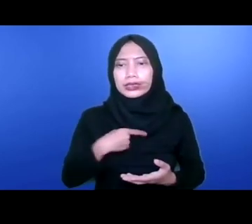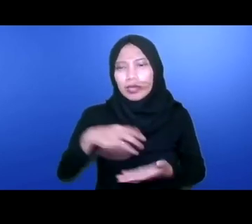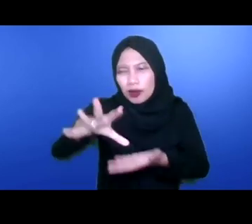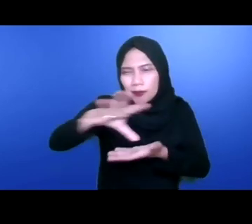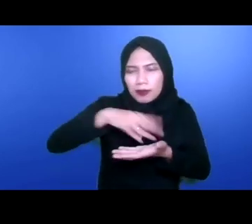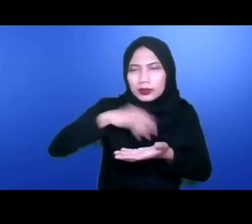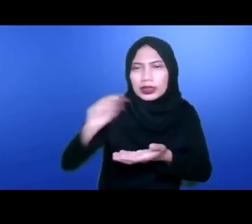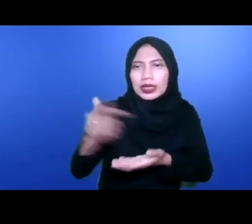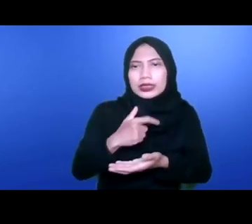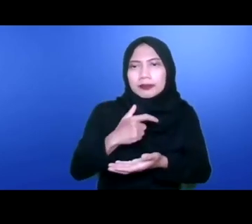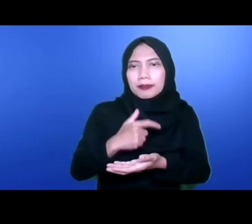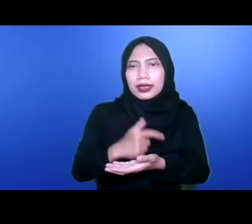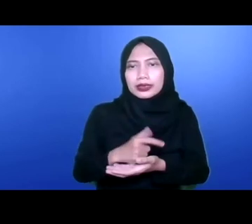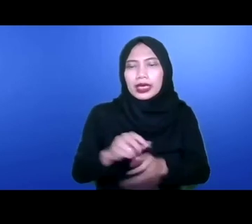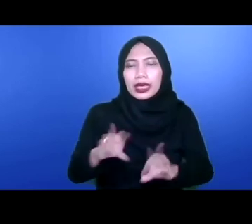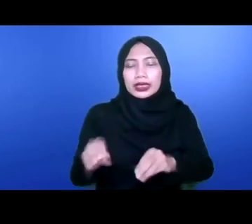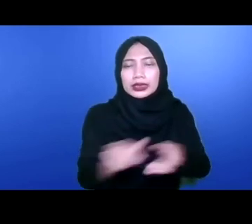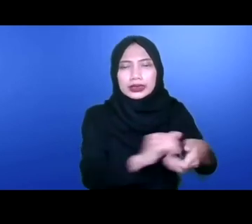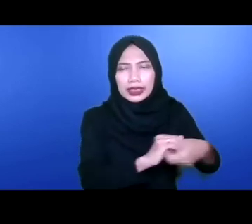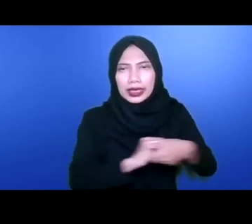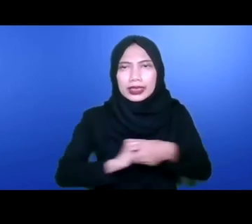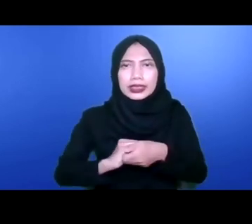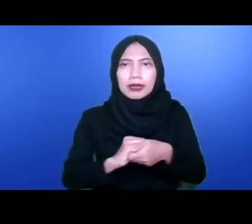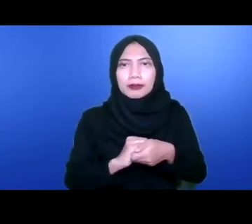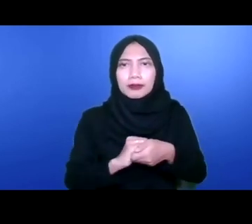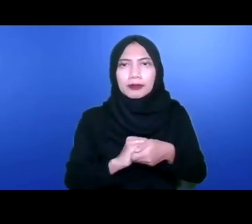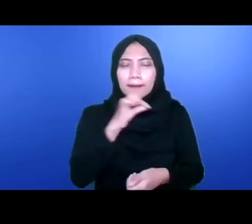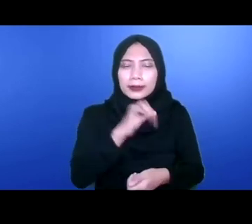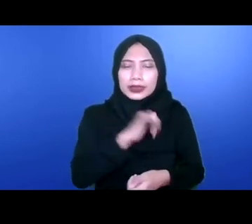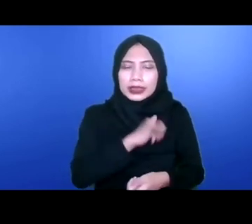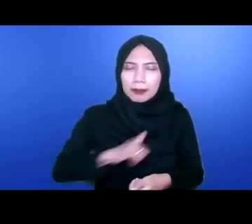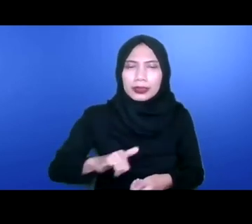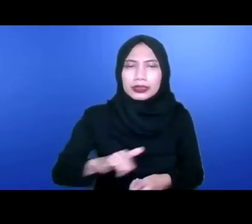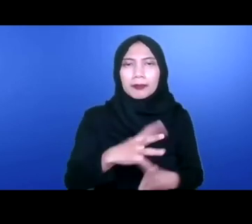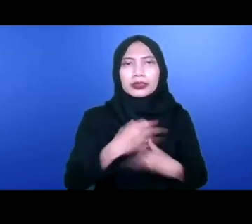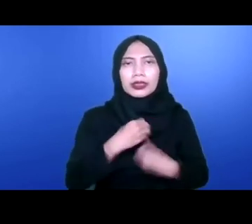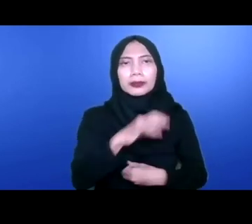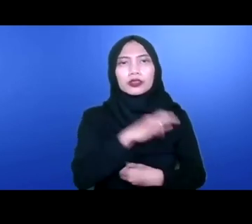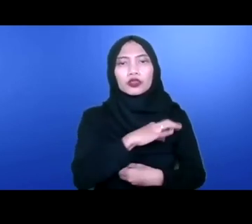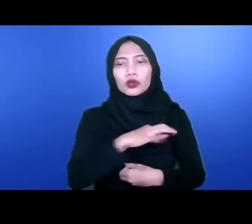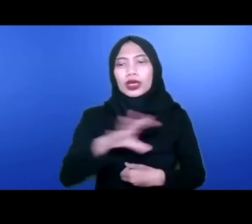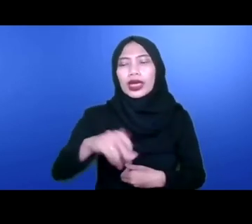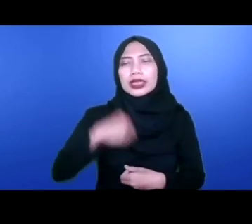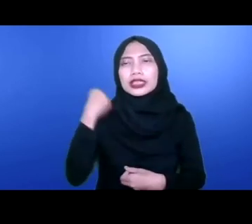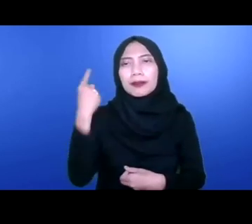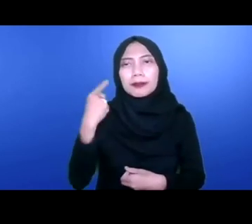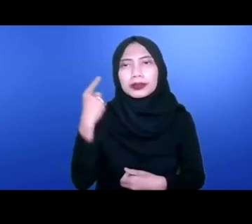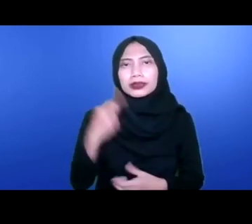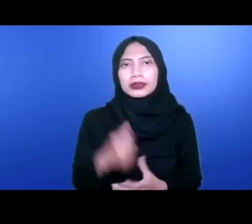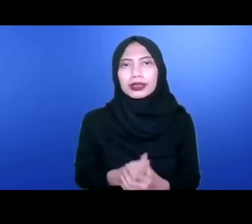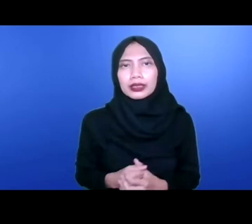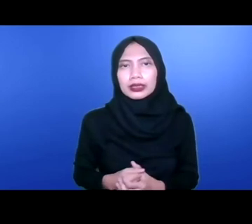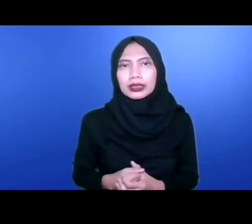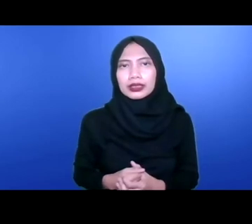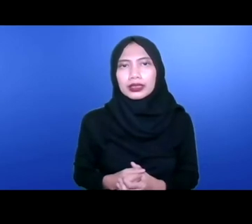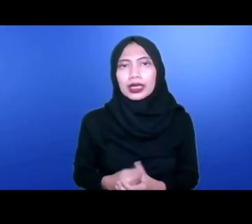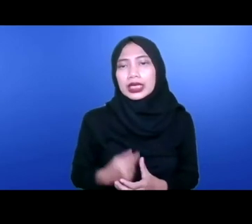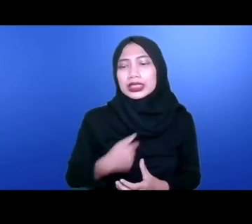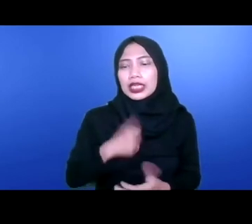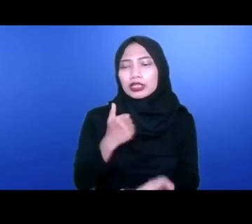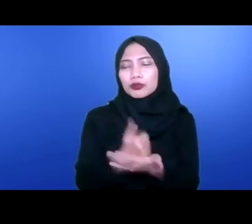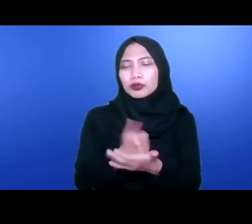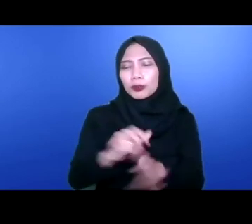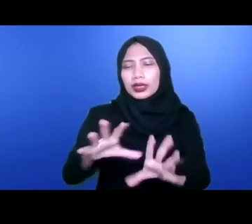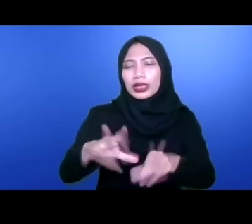what wow-nya bagi customer dan bagi si merchant. Ajak Pemda, ajak pemerintah. Sebetulnya saya pengen ngajak masing-masing kementerian itu ikut ya,